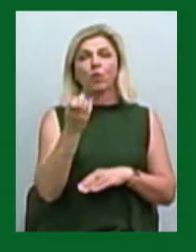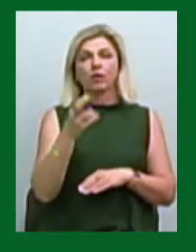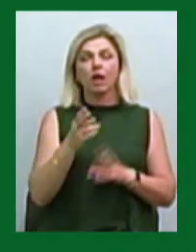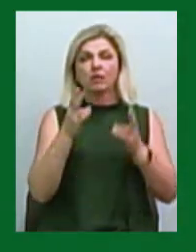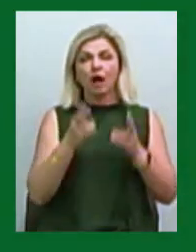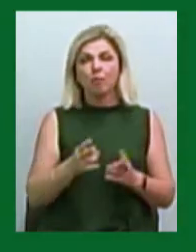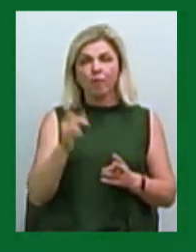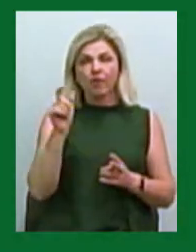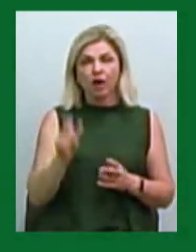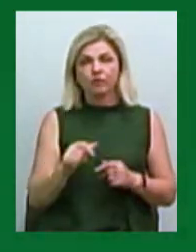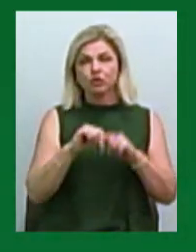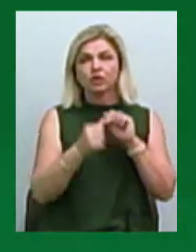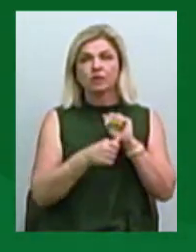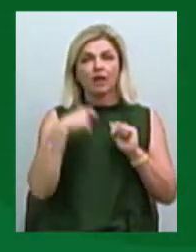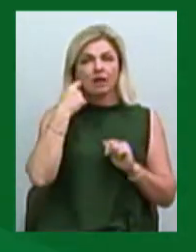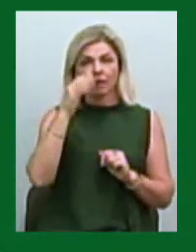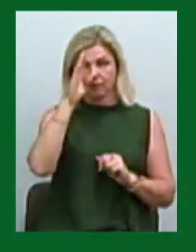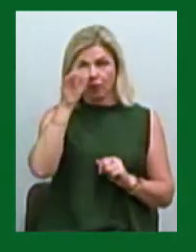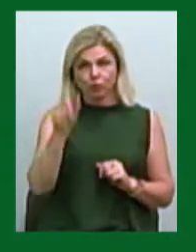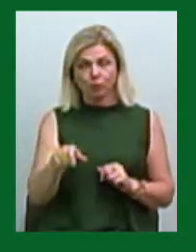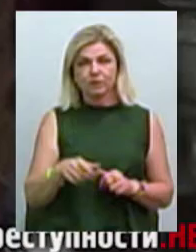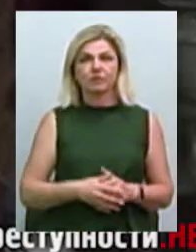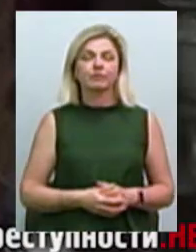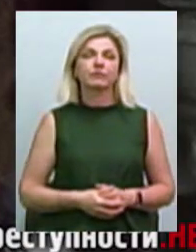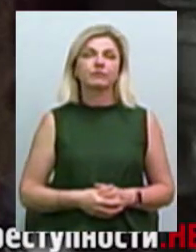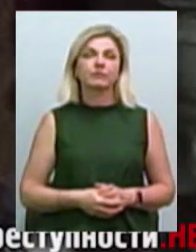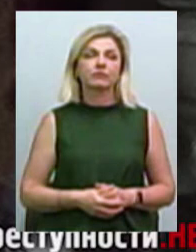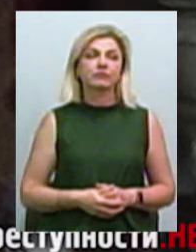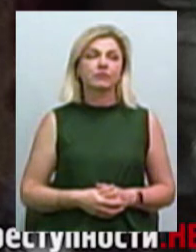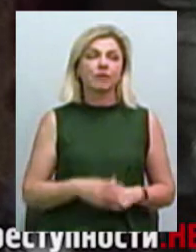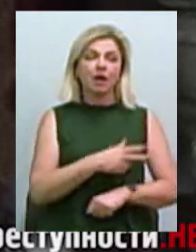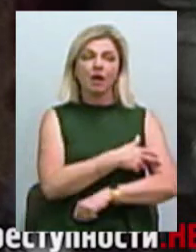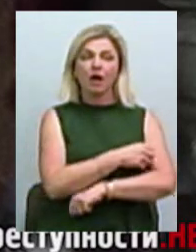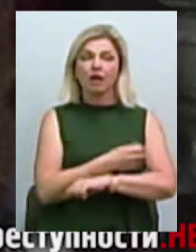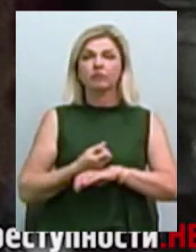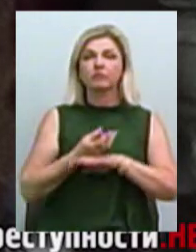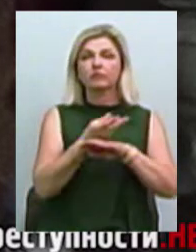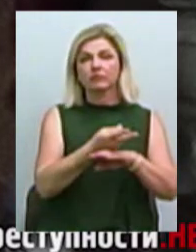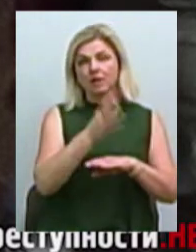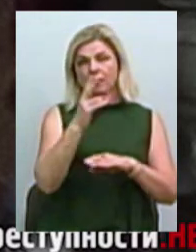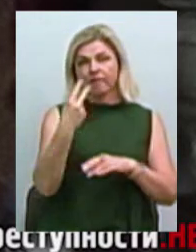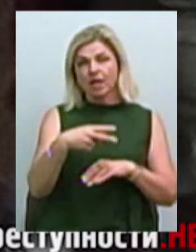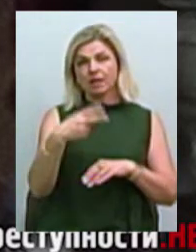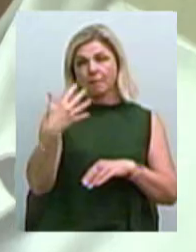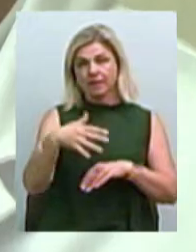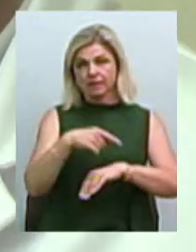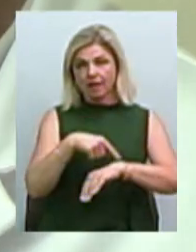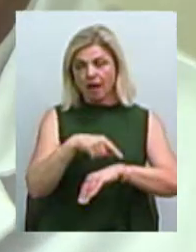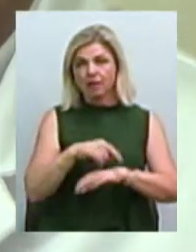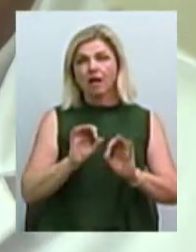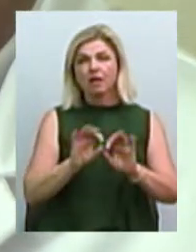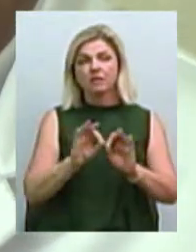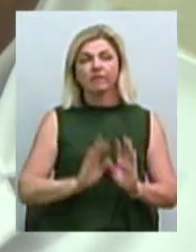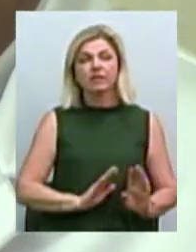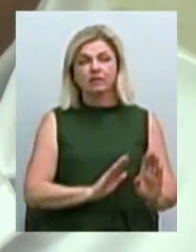травмувався 16-річний хлопець. До лікарні хлопця доставили о 20:50, розповідає